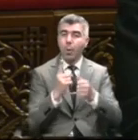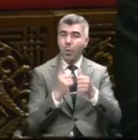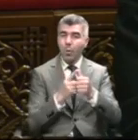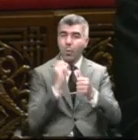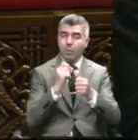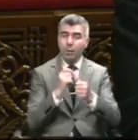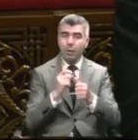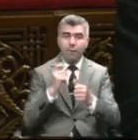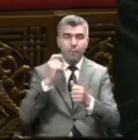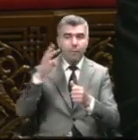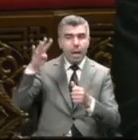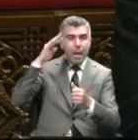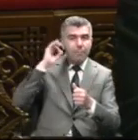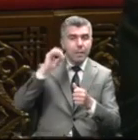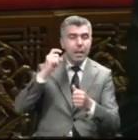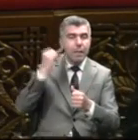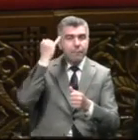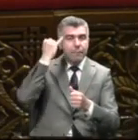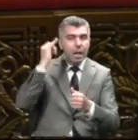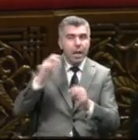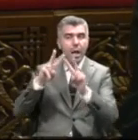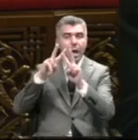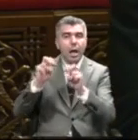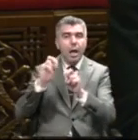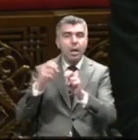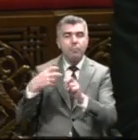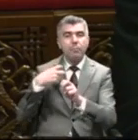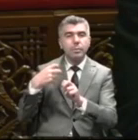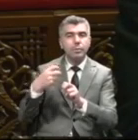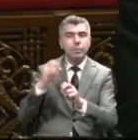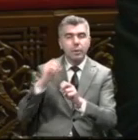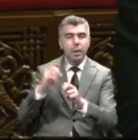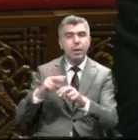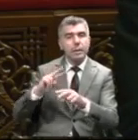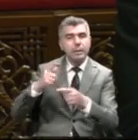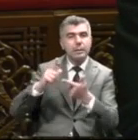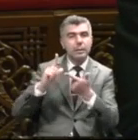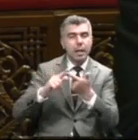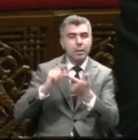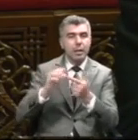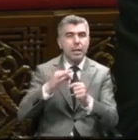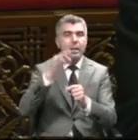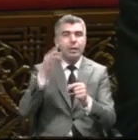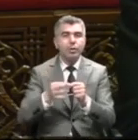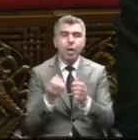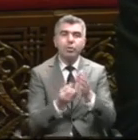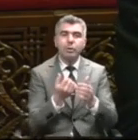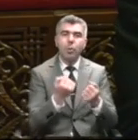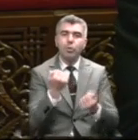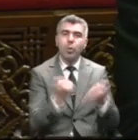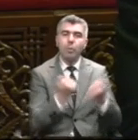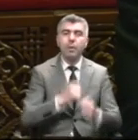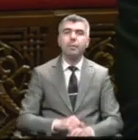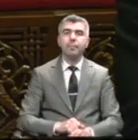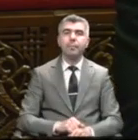تصور الاولي ثم البحث عن المستثمرين ثم الانتقال الى مرحله الانتاج مع التطوير ثم